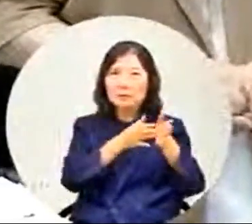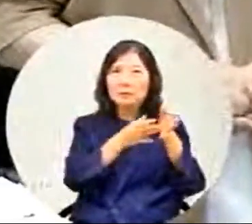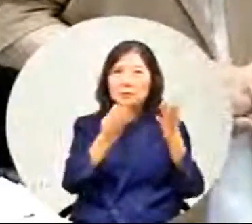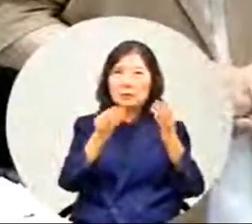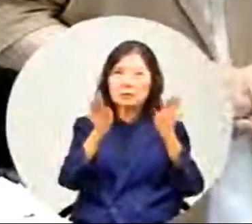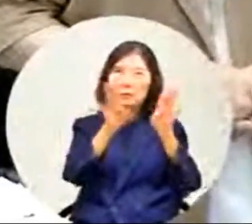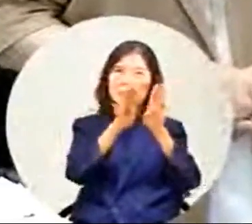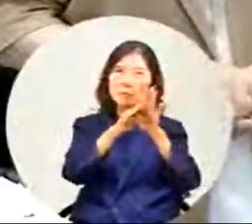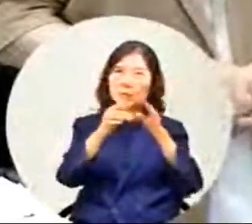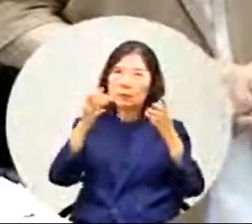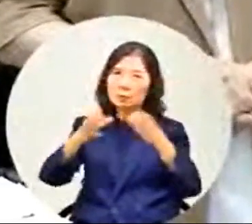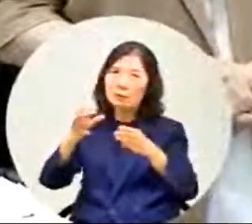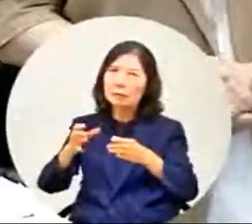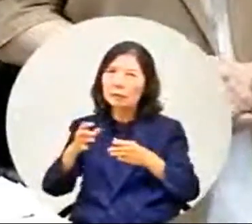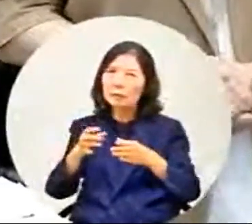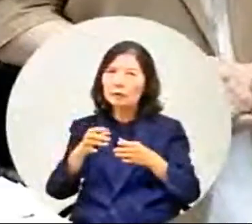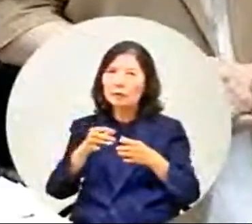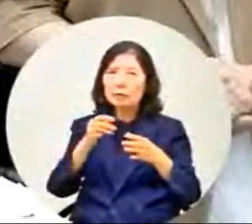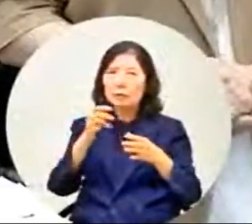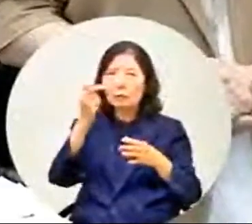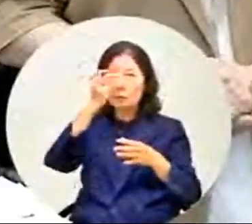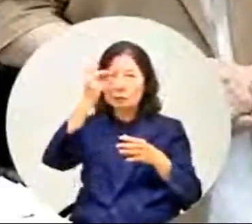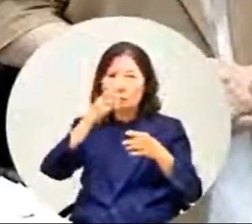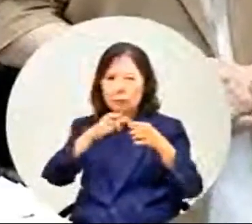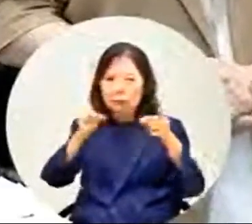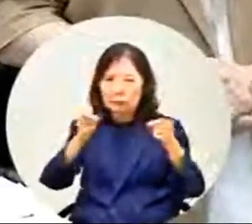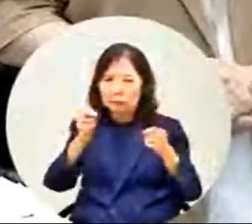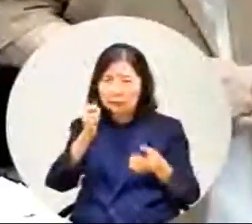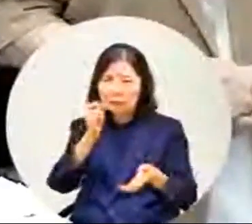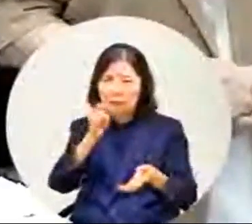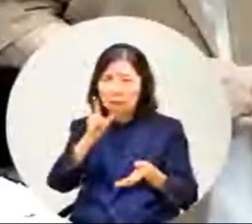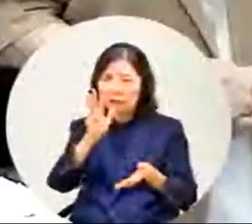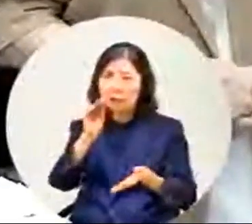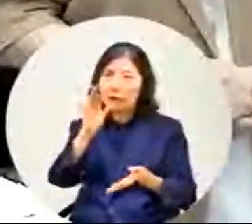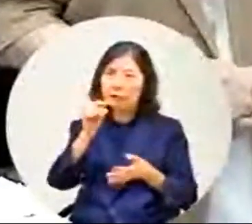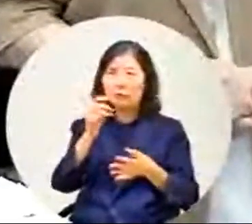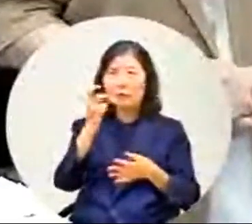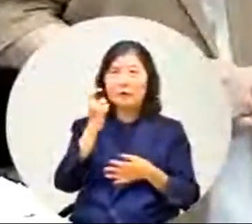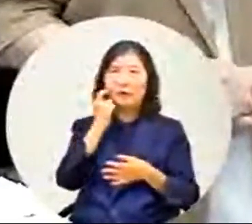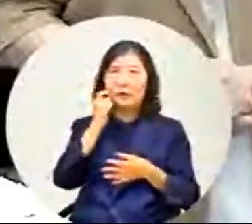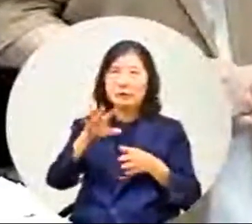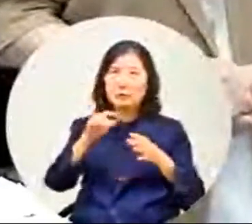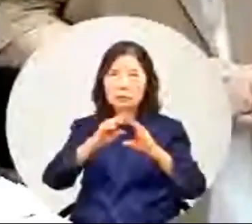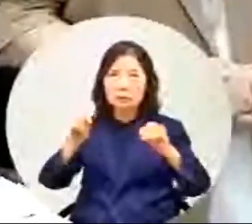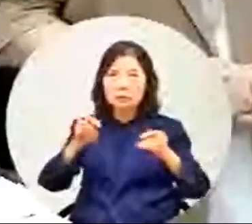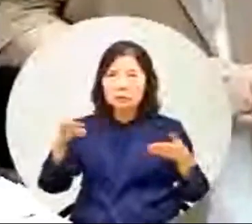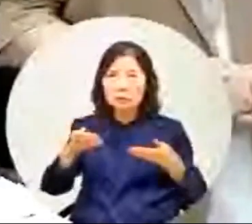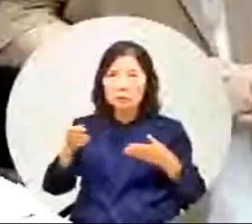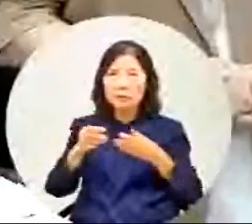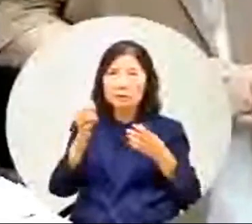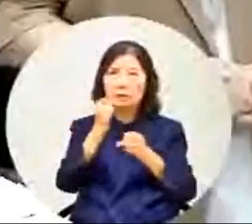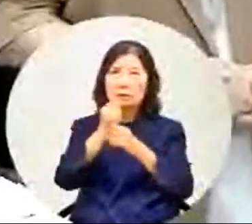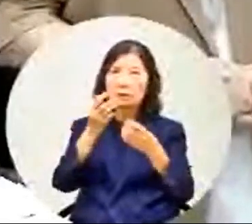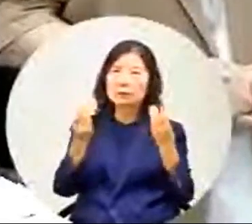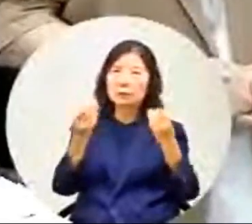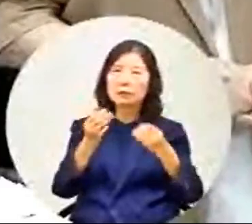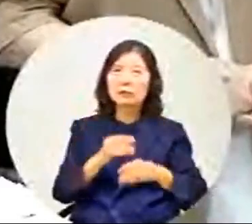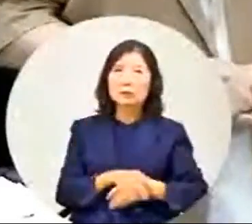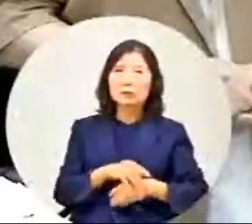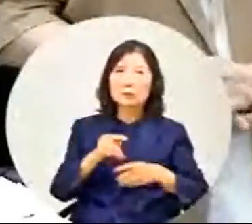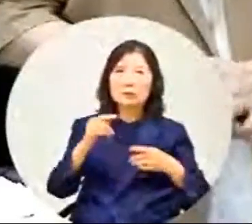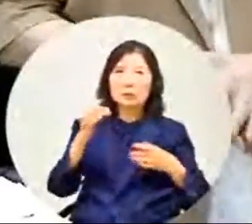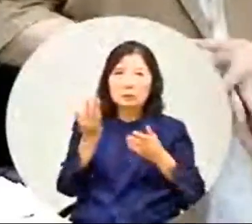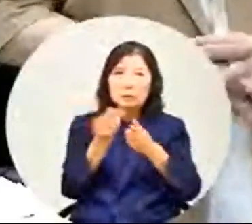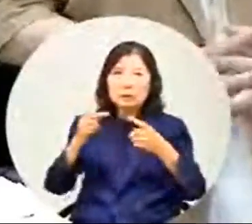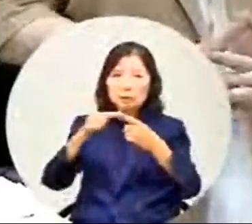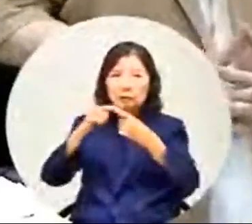施，所以没有办法查票啊，局长。第三个，你的土地开发没有做，刚才研考